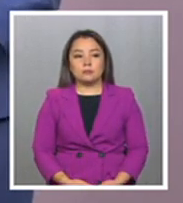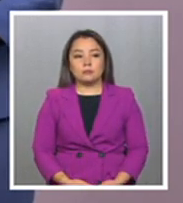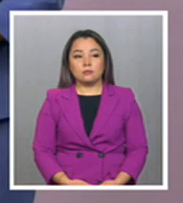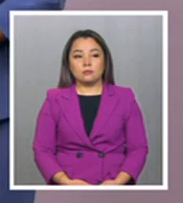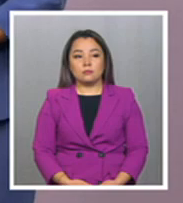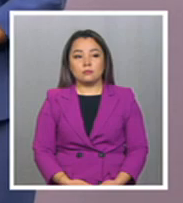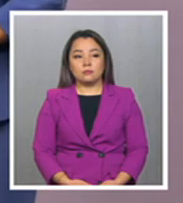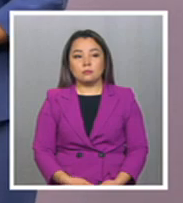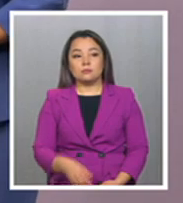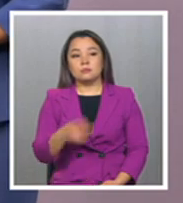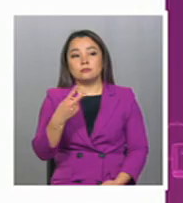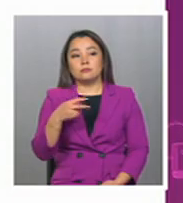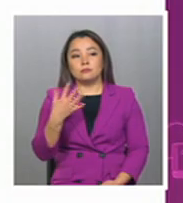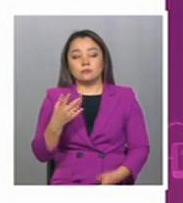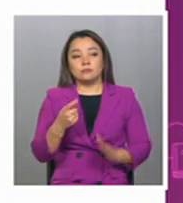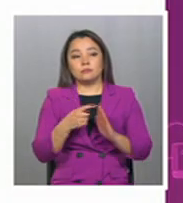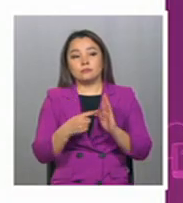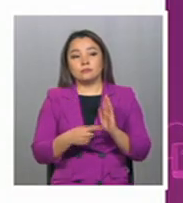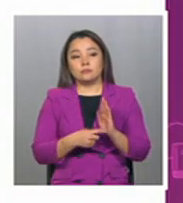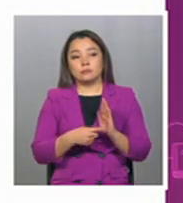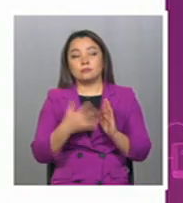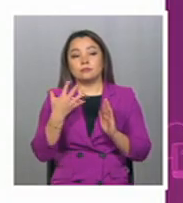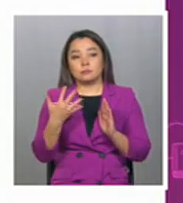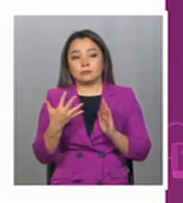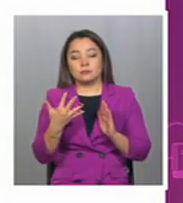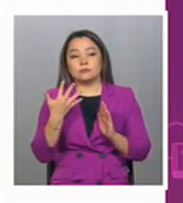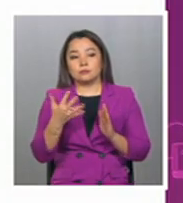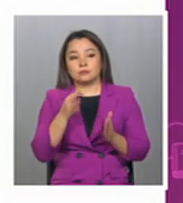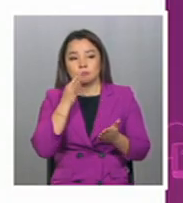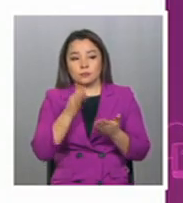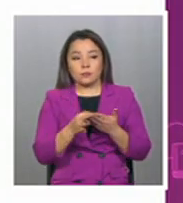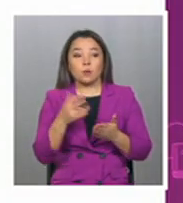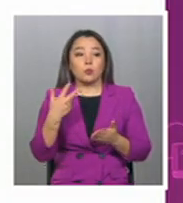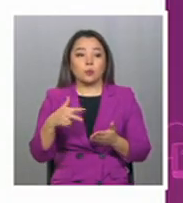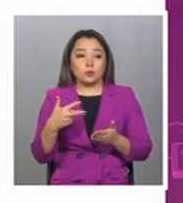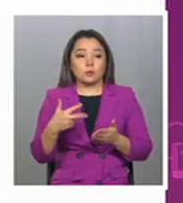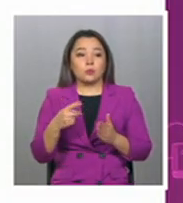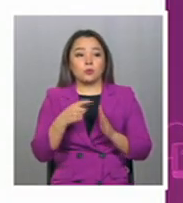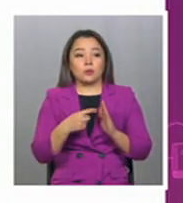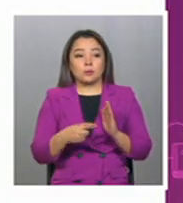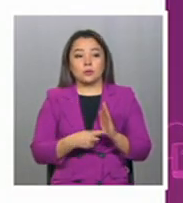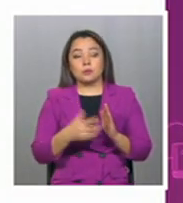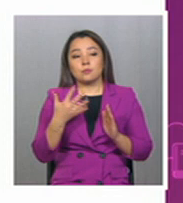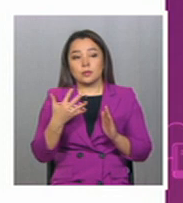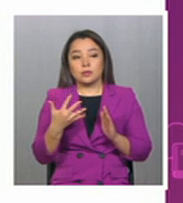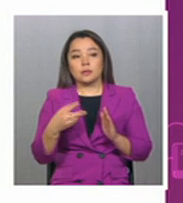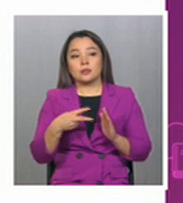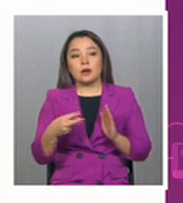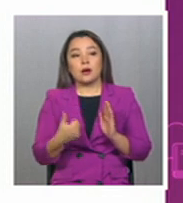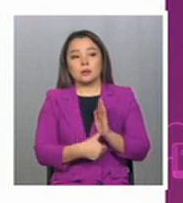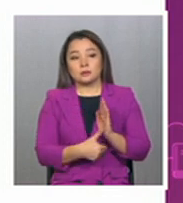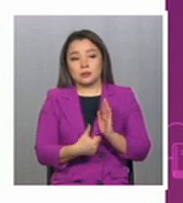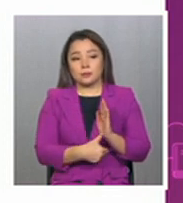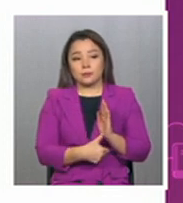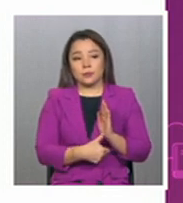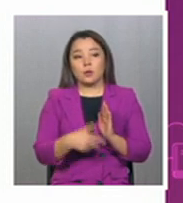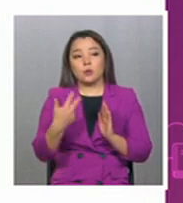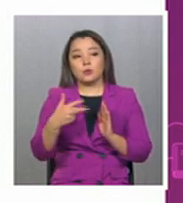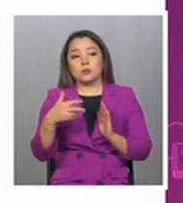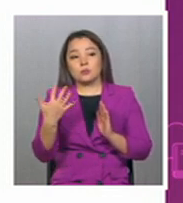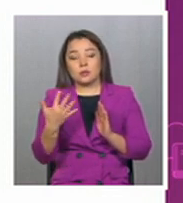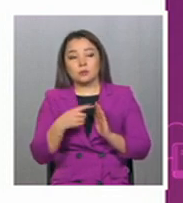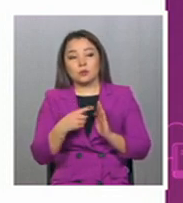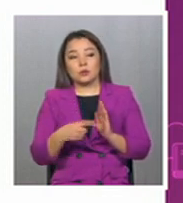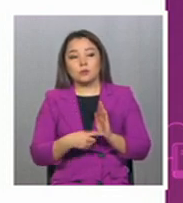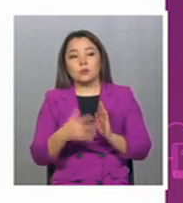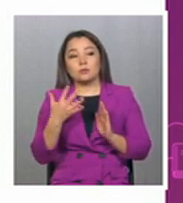Демек, 25 пен 5 сандарының бөліндісі 5-ке тең, 30 пен 5 сандарының бөліндісі 6-ға тең, 35 пен 5